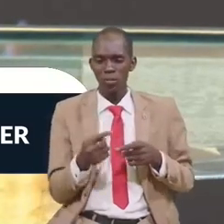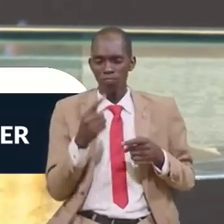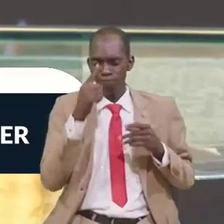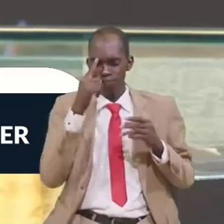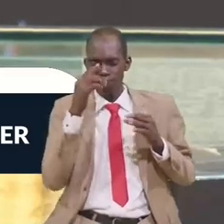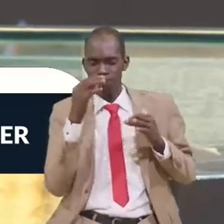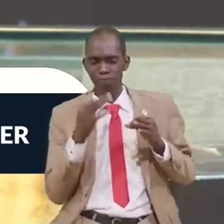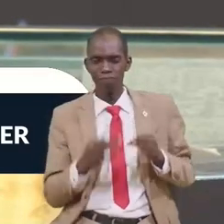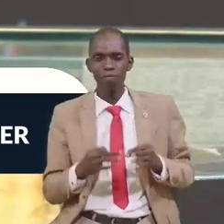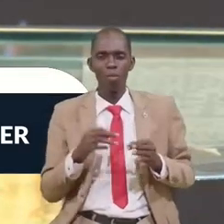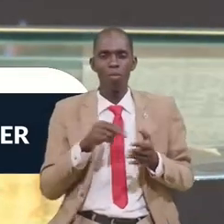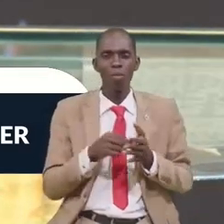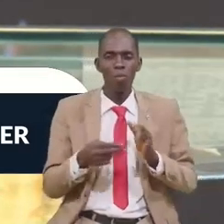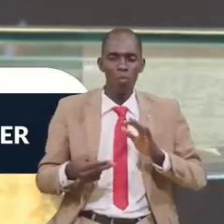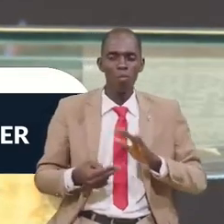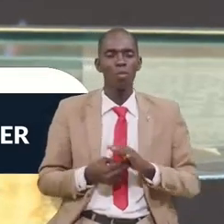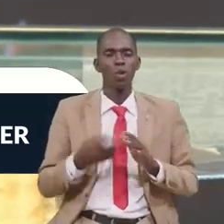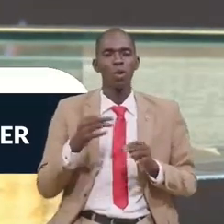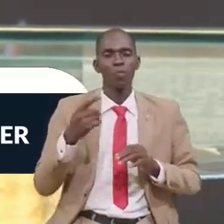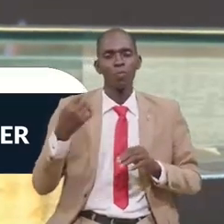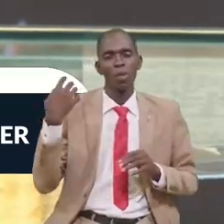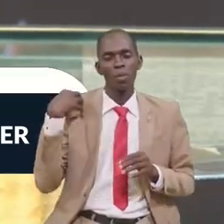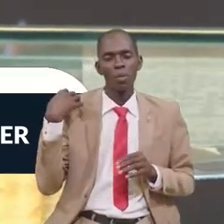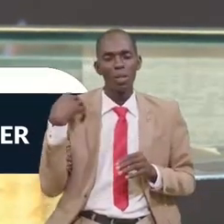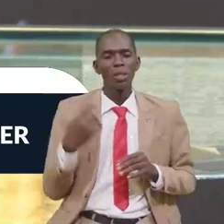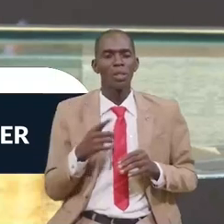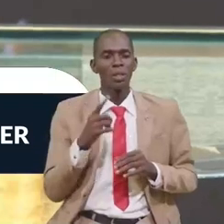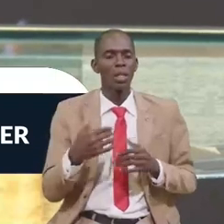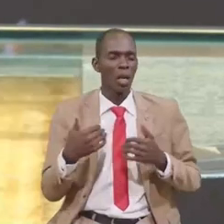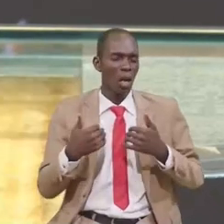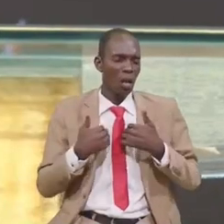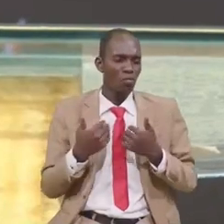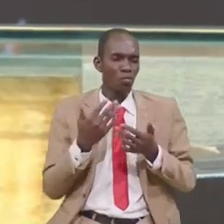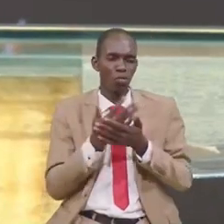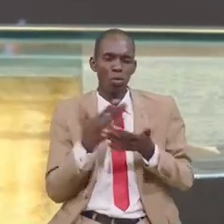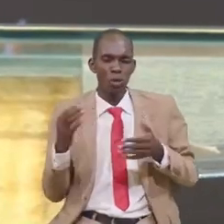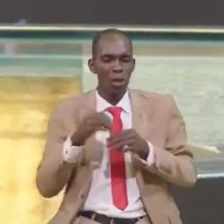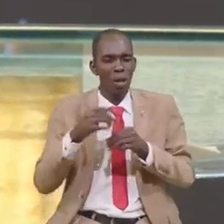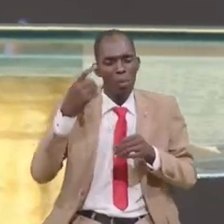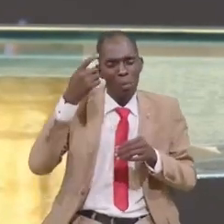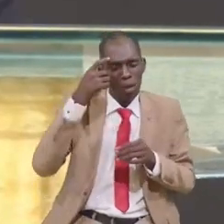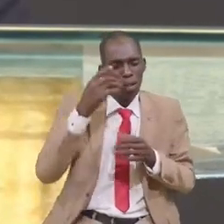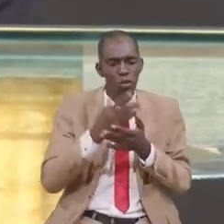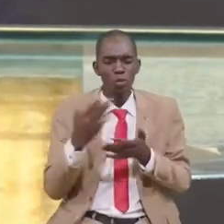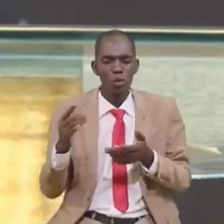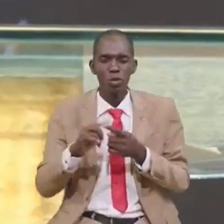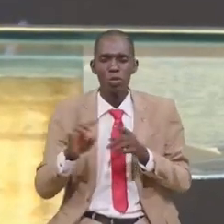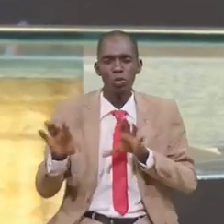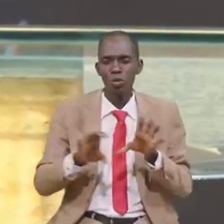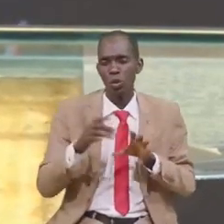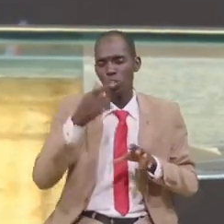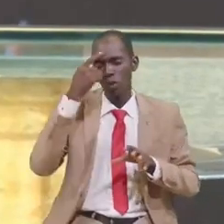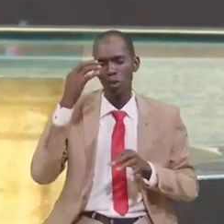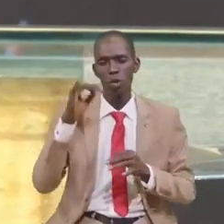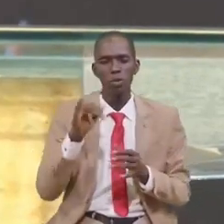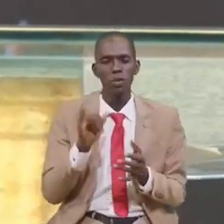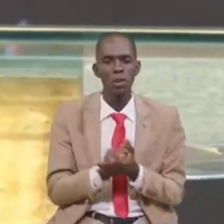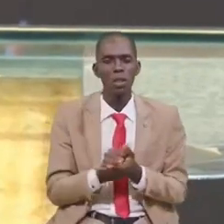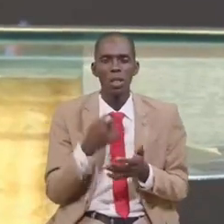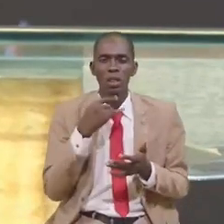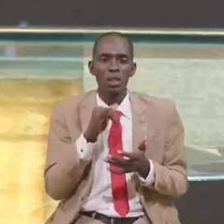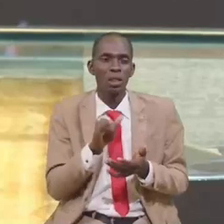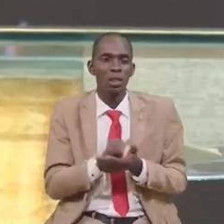aller d'un lieu à un autre lieu. Alors, il a quelque chose en vue, il a quelque chose à faire. Les déplacements ciblés du Maître. À cause de cela, nous